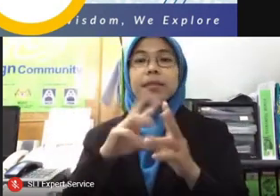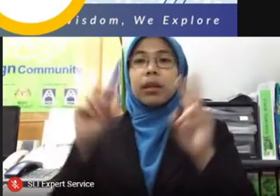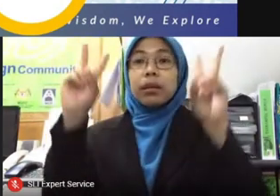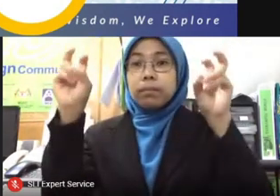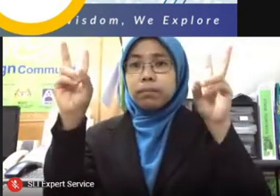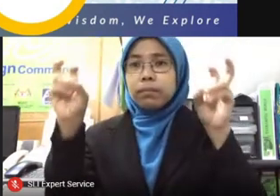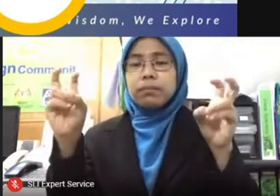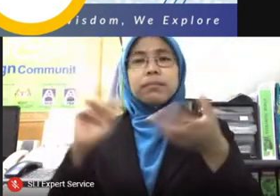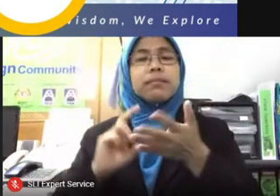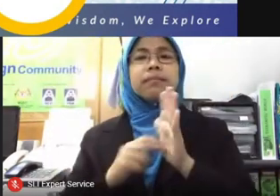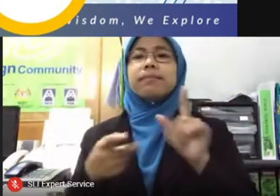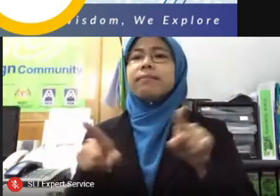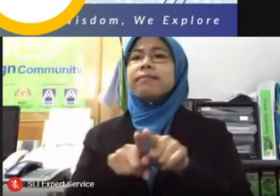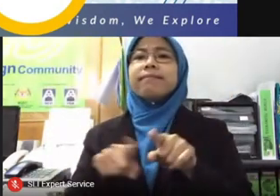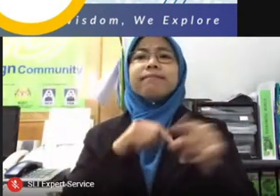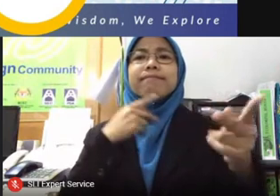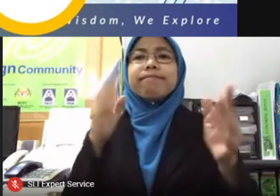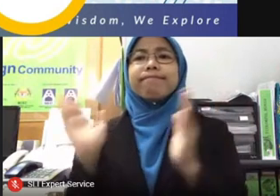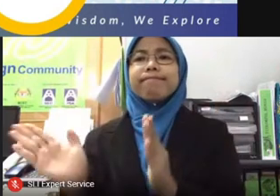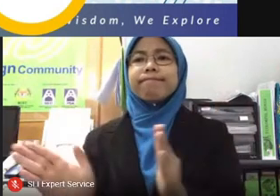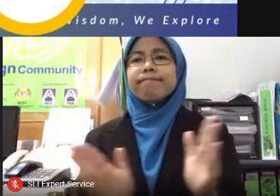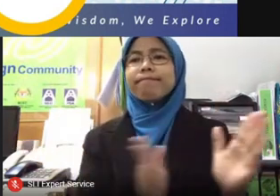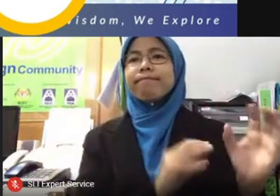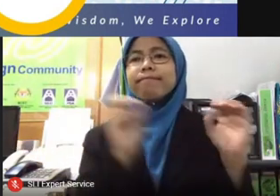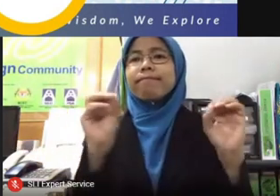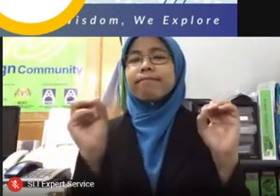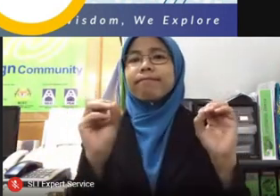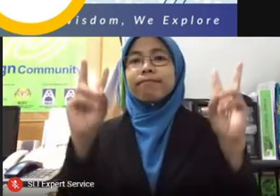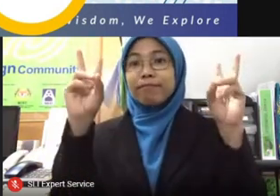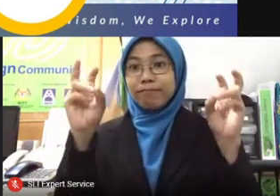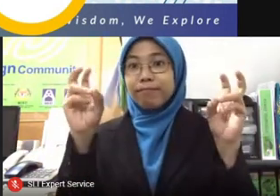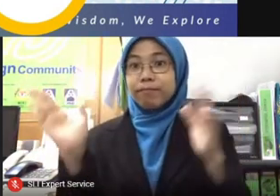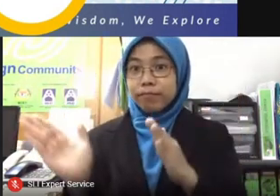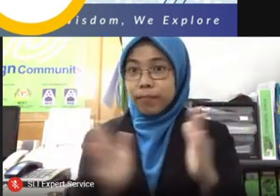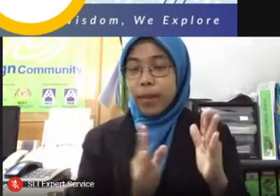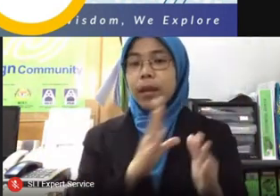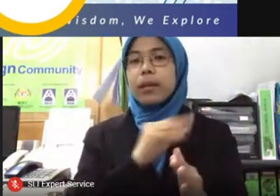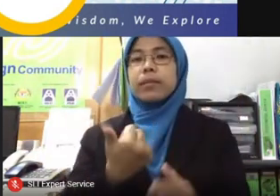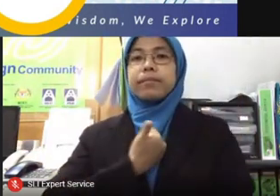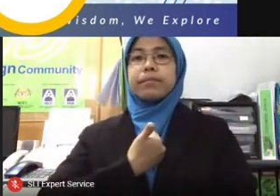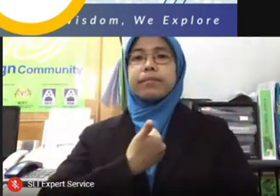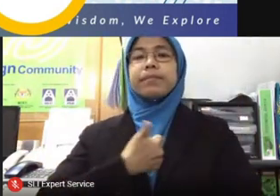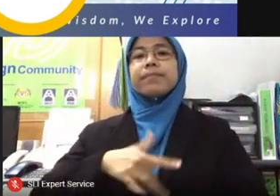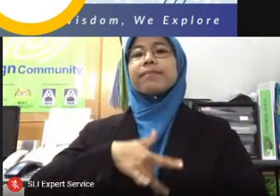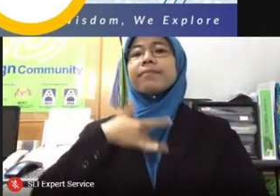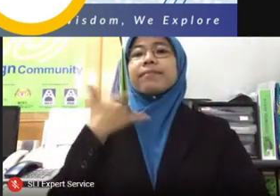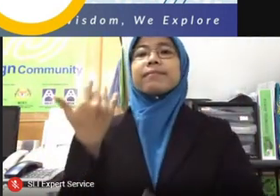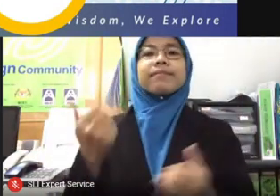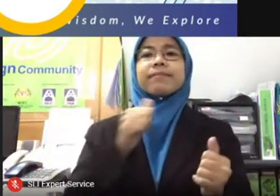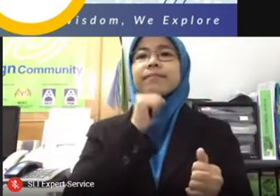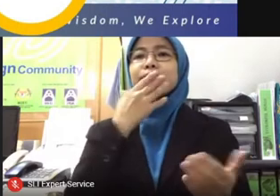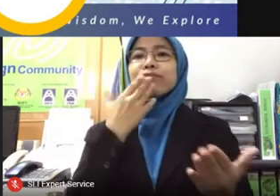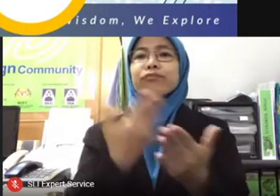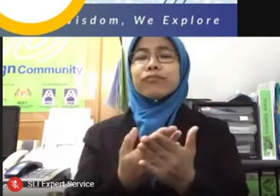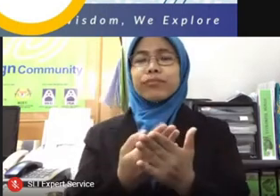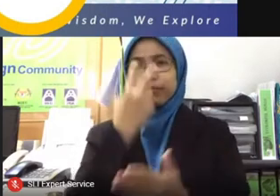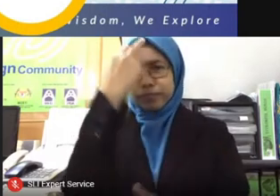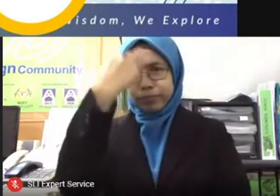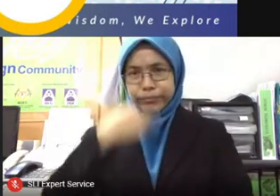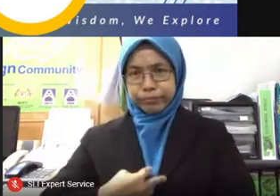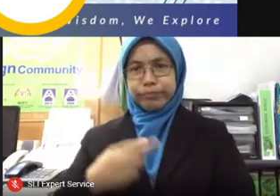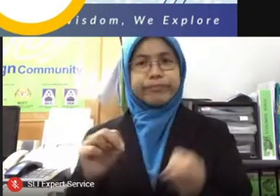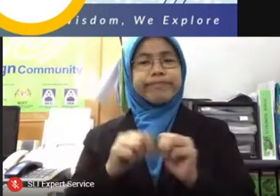masuk-masuk tak tersusun . Topik pun tak tersusun. Diri kita rasa macam tak sempurna lah. Orang nampak diri kita tak